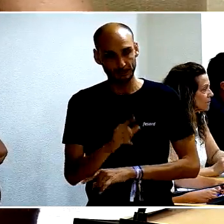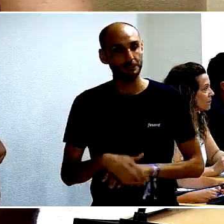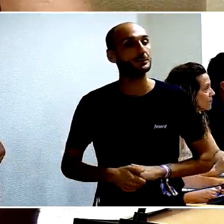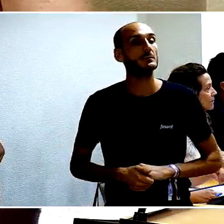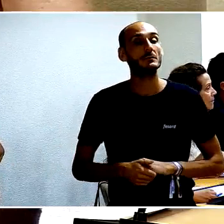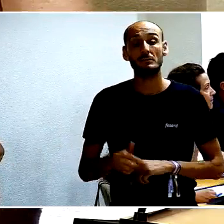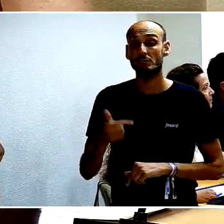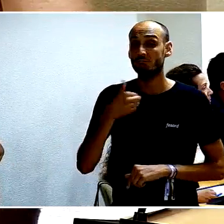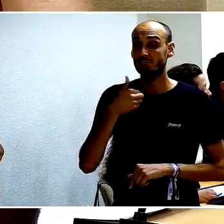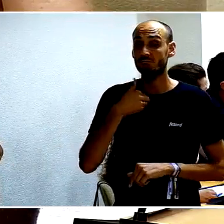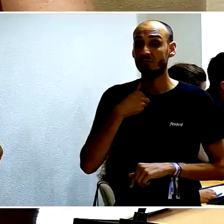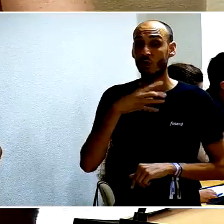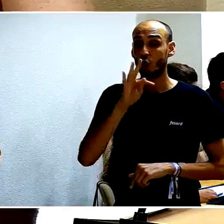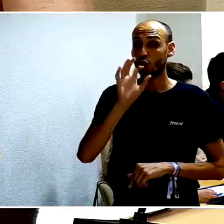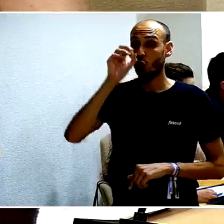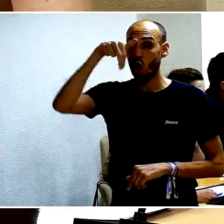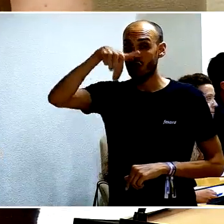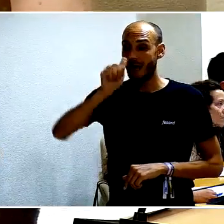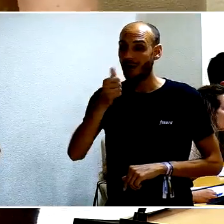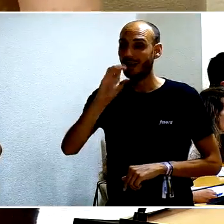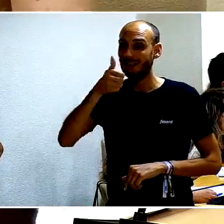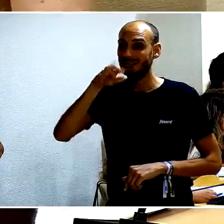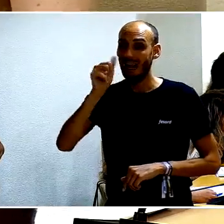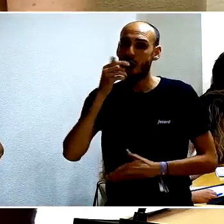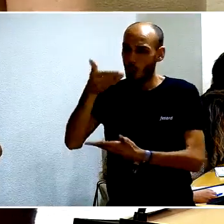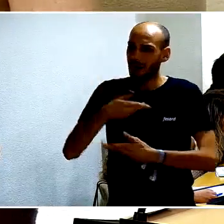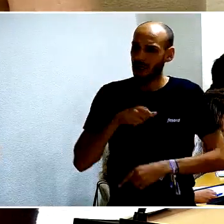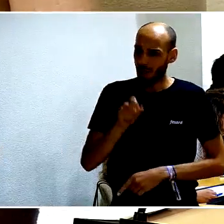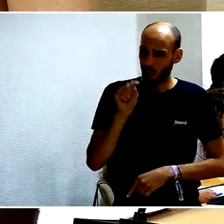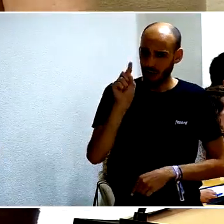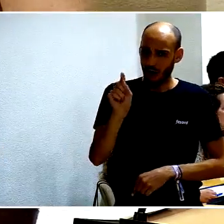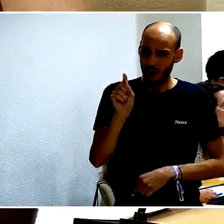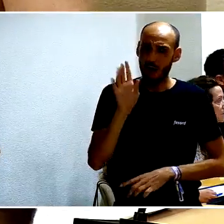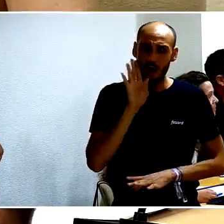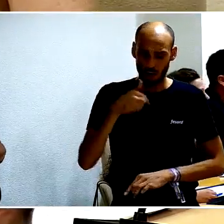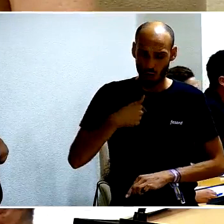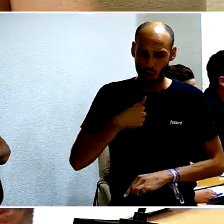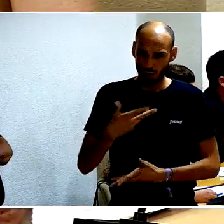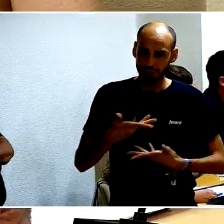qui va convidar a Tona Català a Paiporta, abans del que s'està comentant. No sols a Tona...